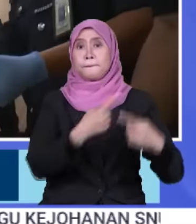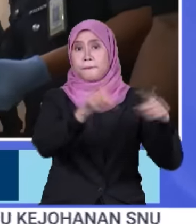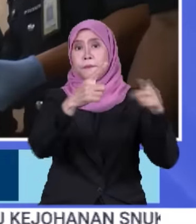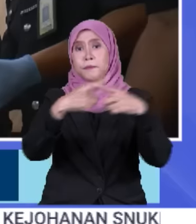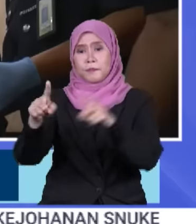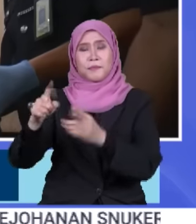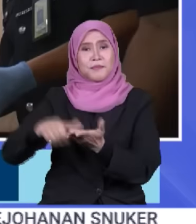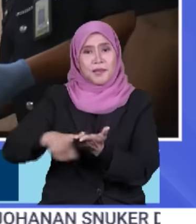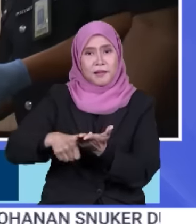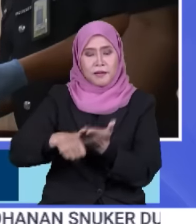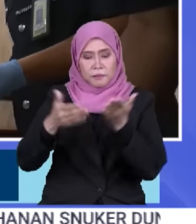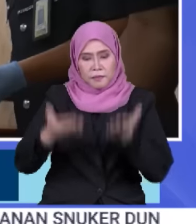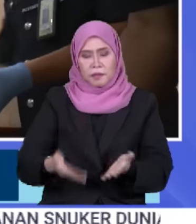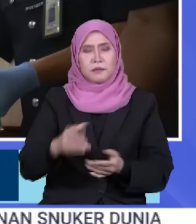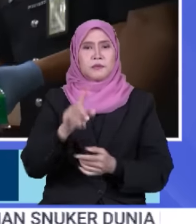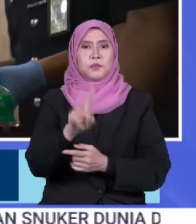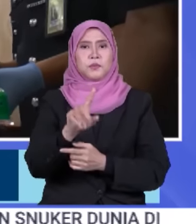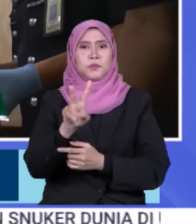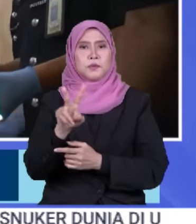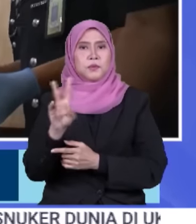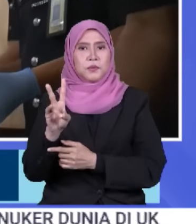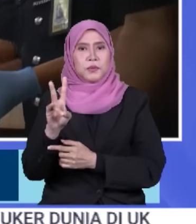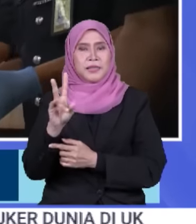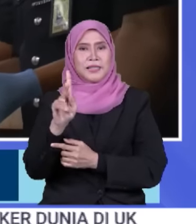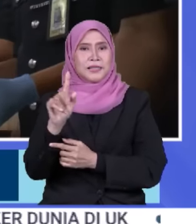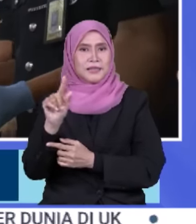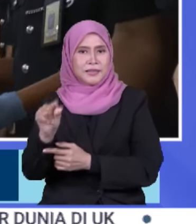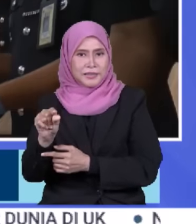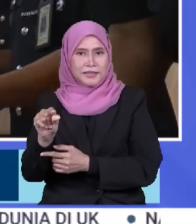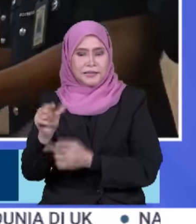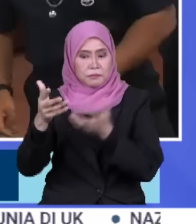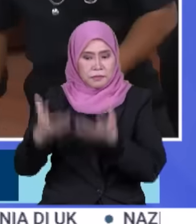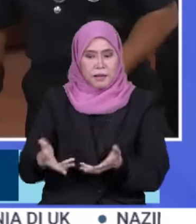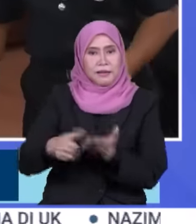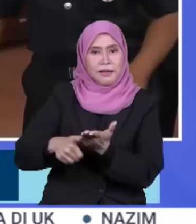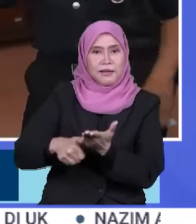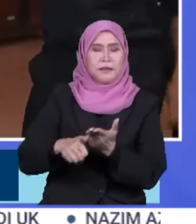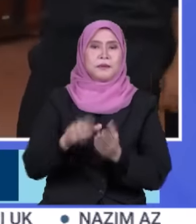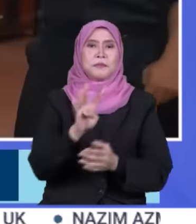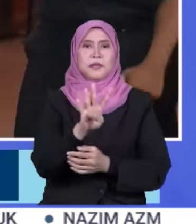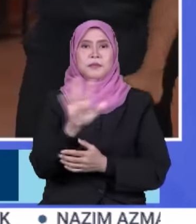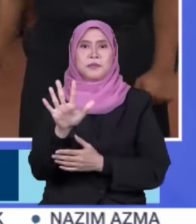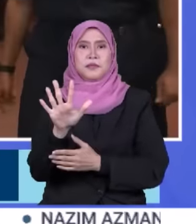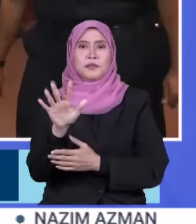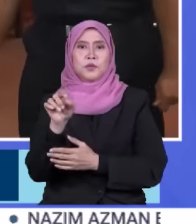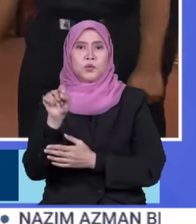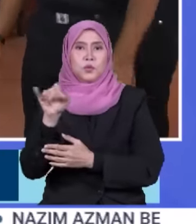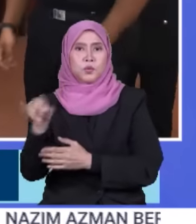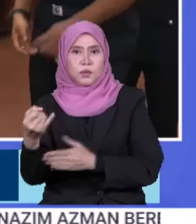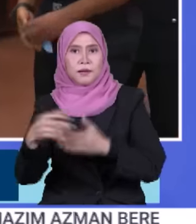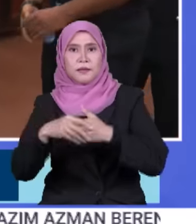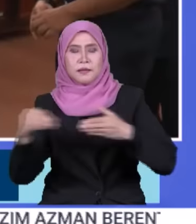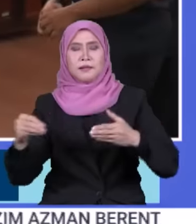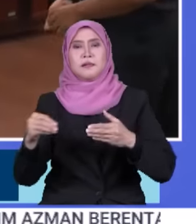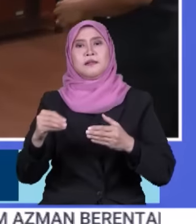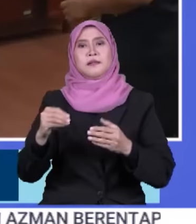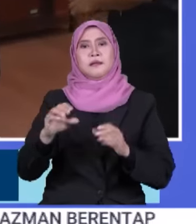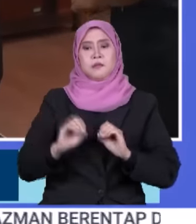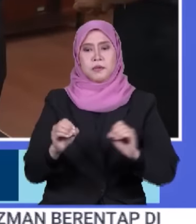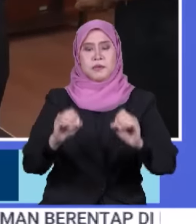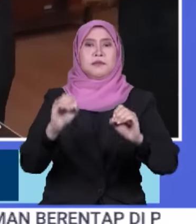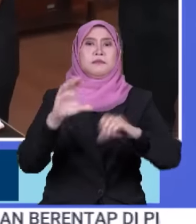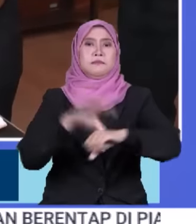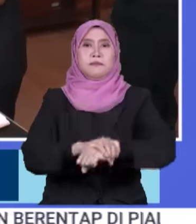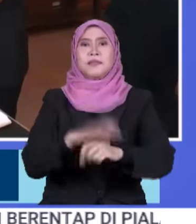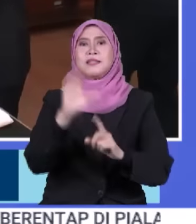jenis dada seberat 123.2 kilogram bernilai 4.5 juta ringgit dirampas dalam operasi khas di Ceras